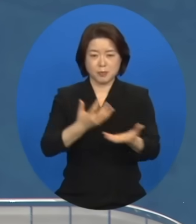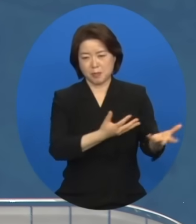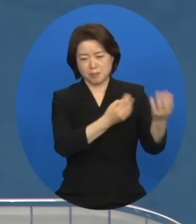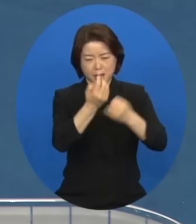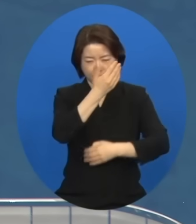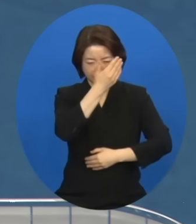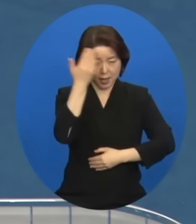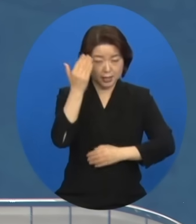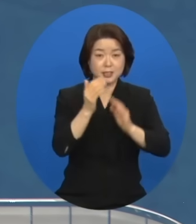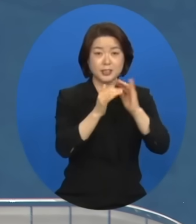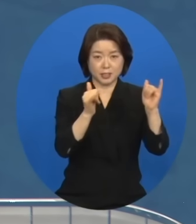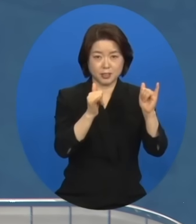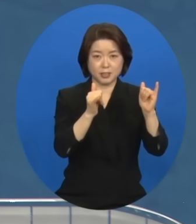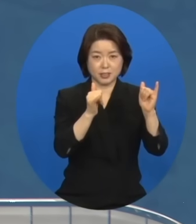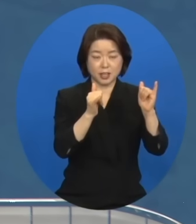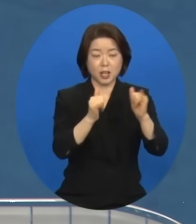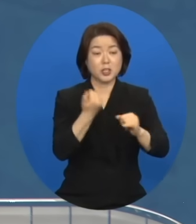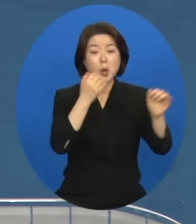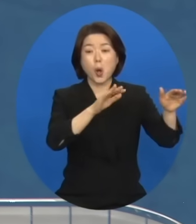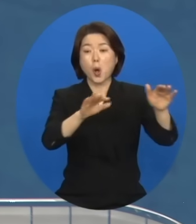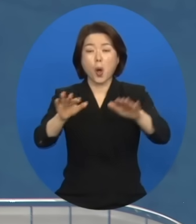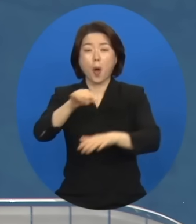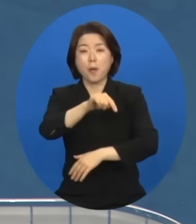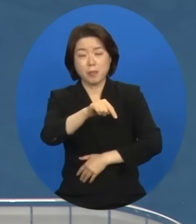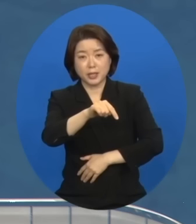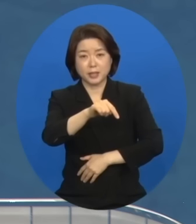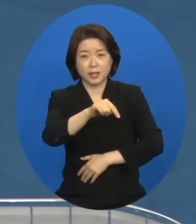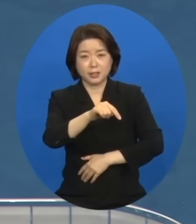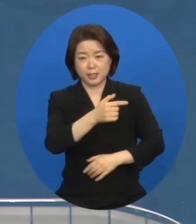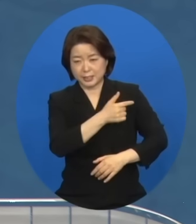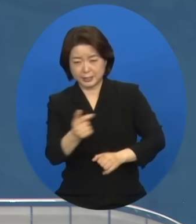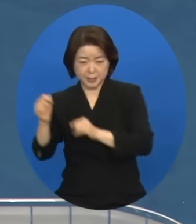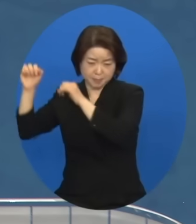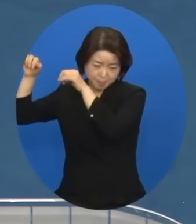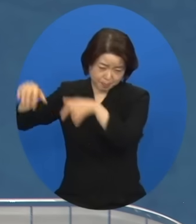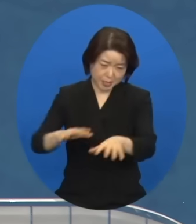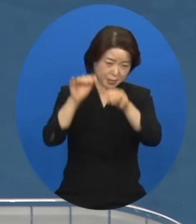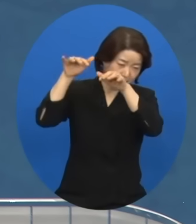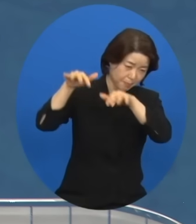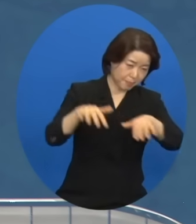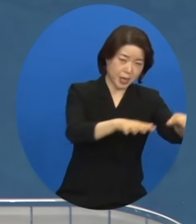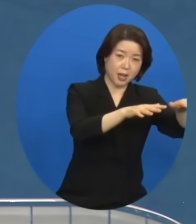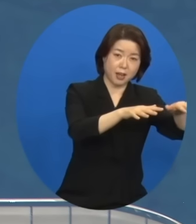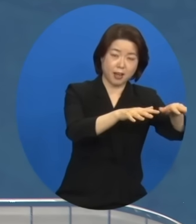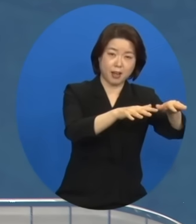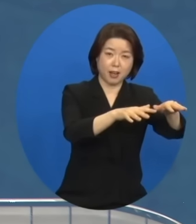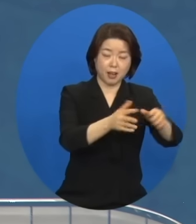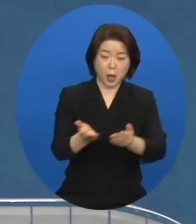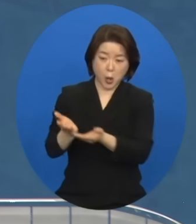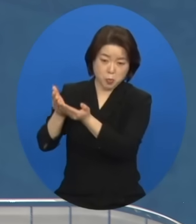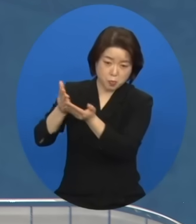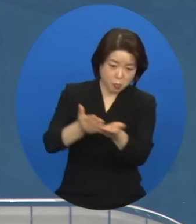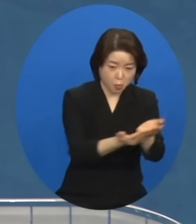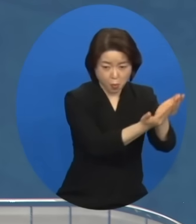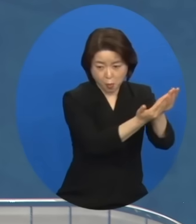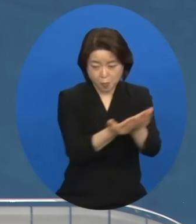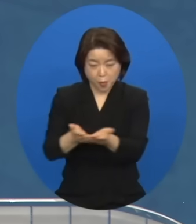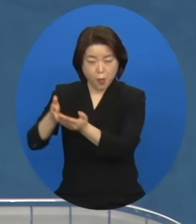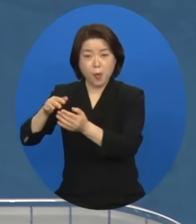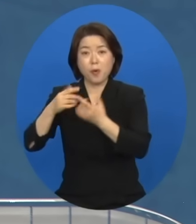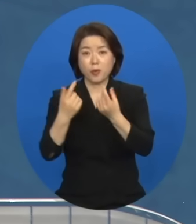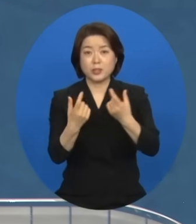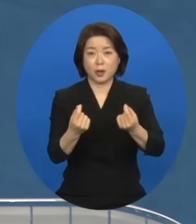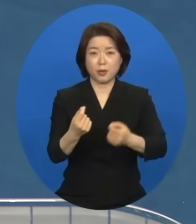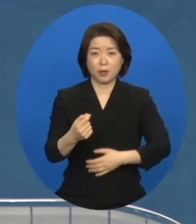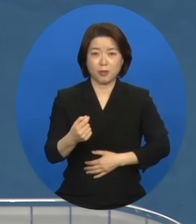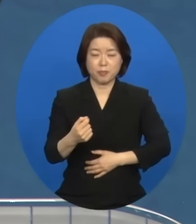청년들이 그 바닷가에 큰 파도가 해안선에 밀려 들어오고 나가는 것처럼